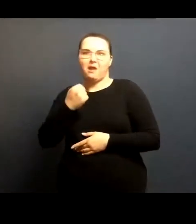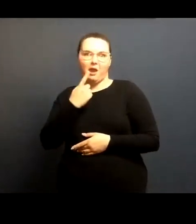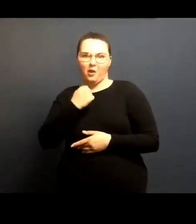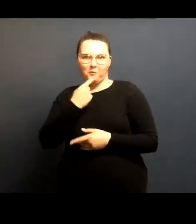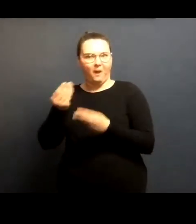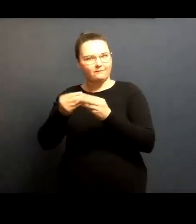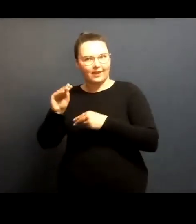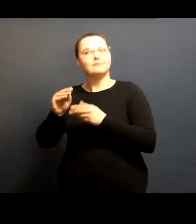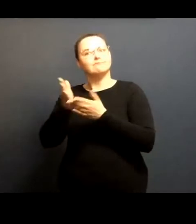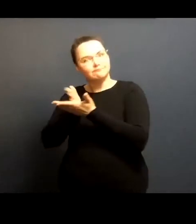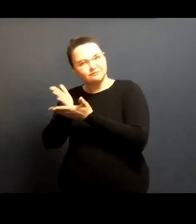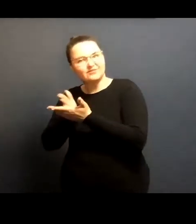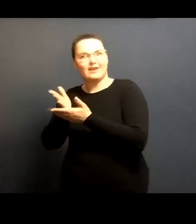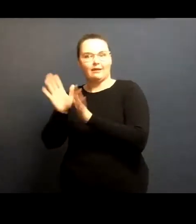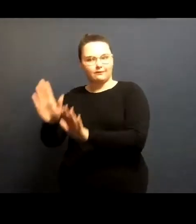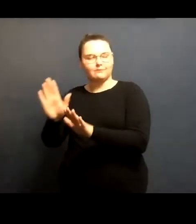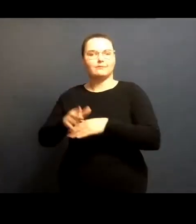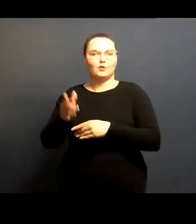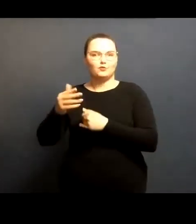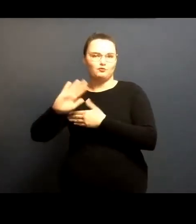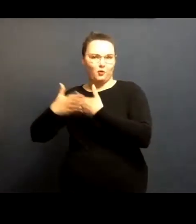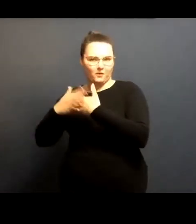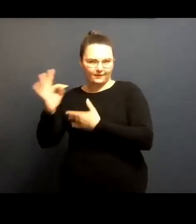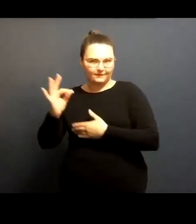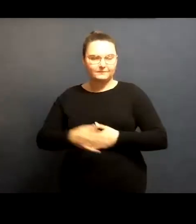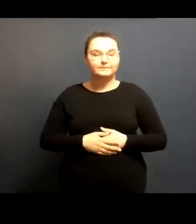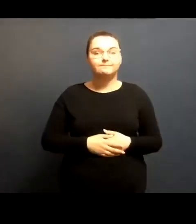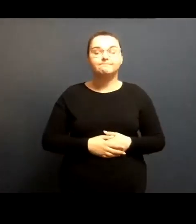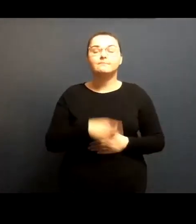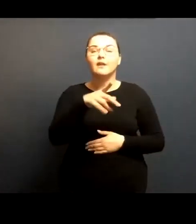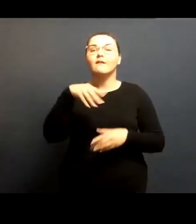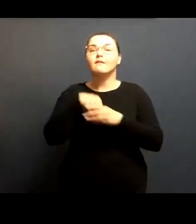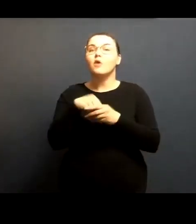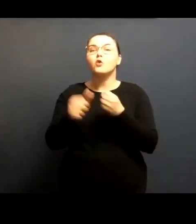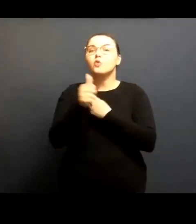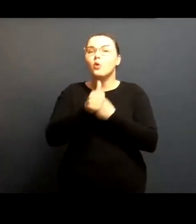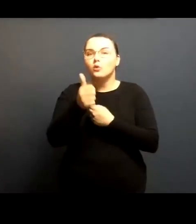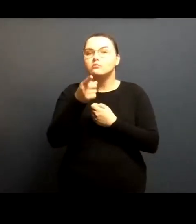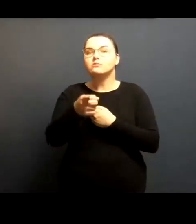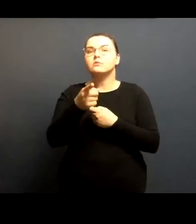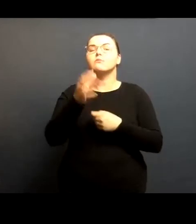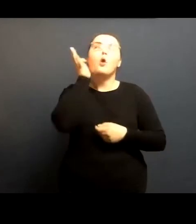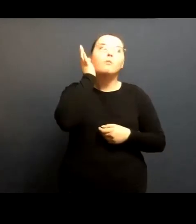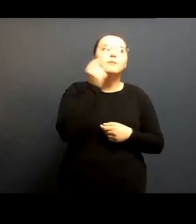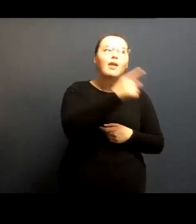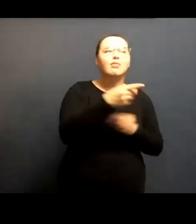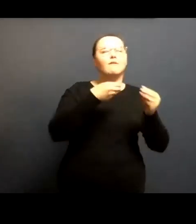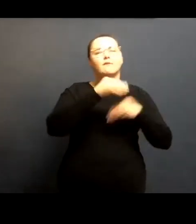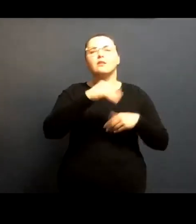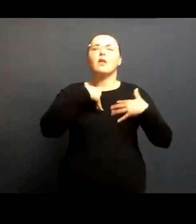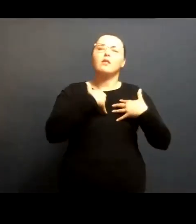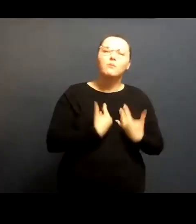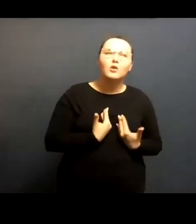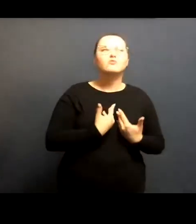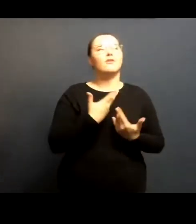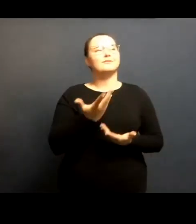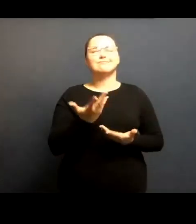Co jest trudnością? Złe samopoczucie stan zdrowia. Tutaj przewaga kobiet nad mężczyznami. Przemęczenie, stres, przygnębienie, zły